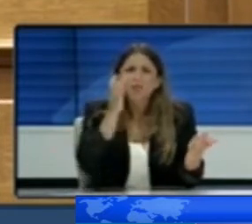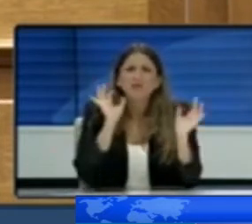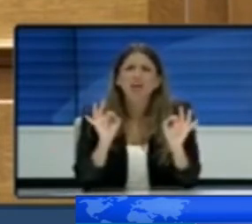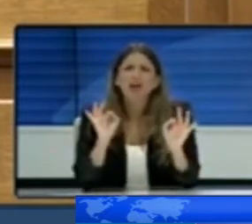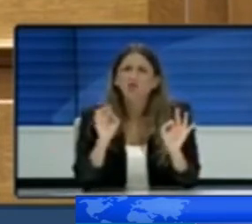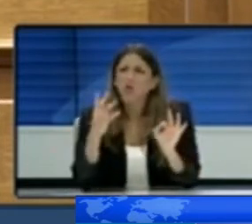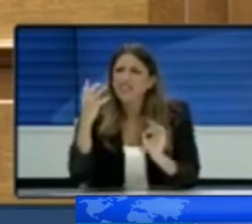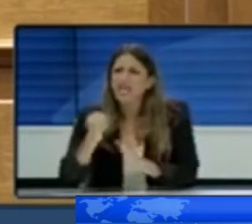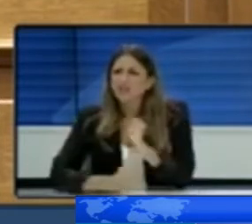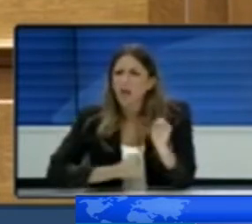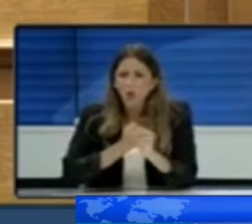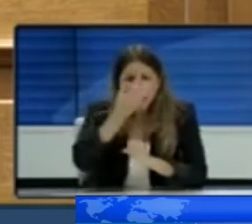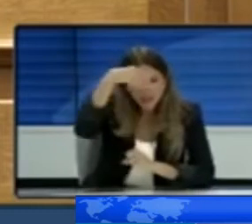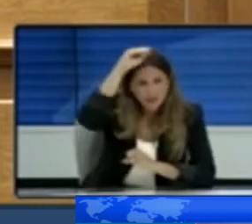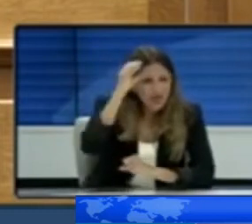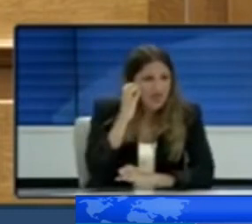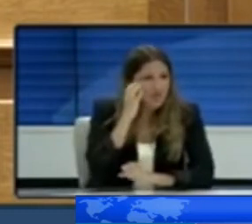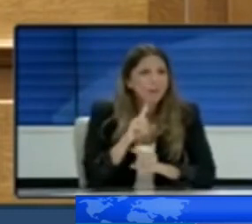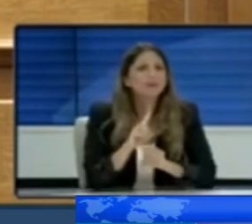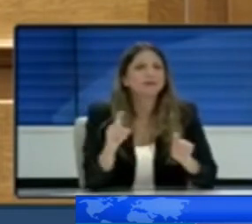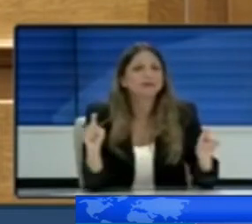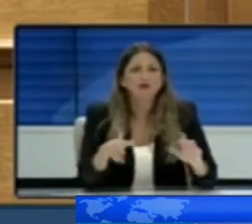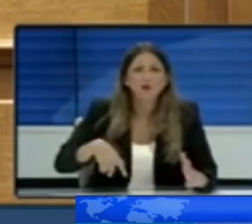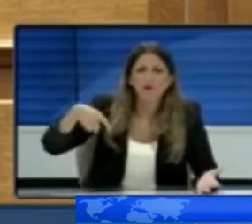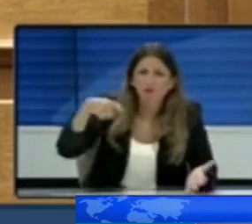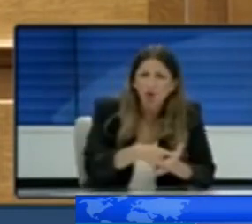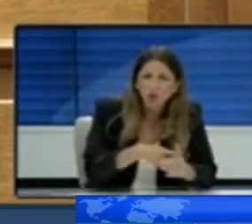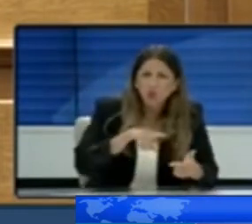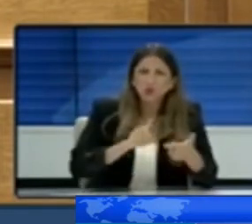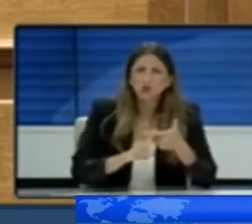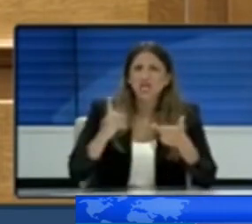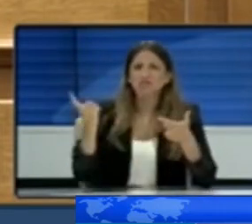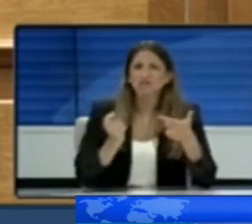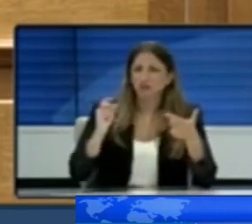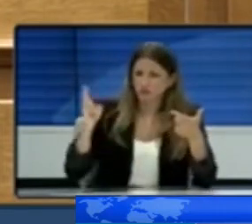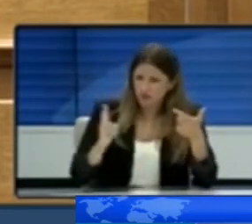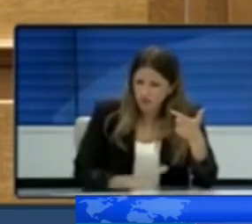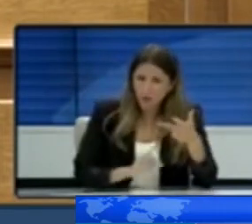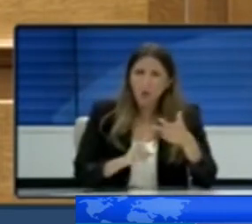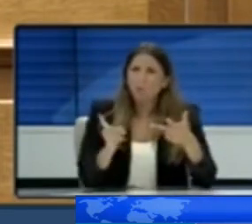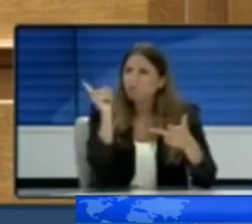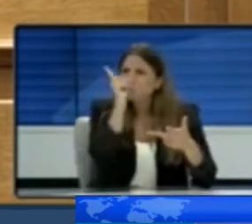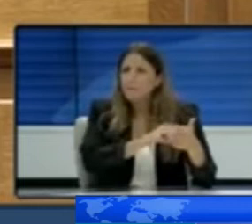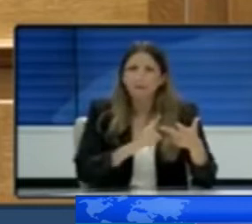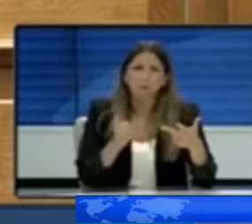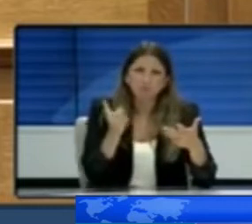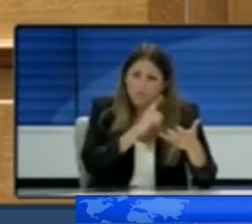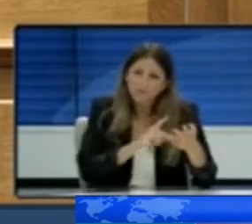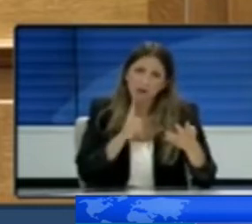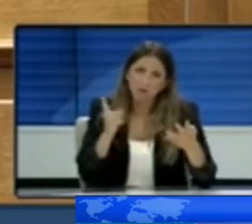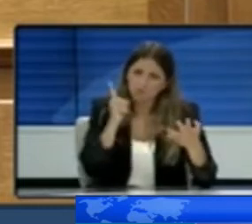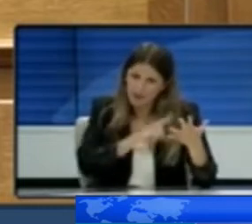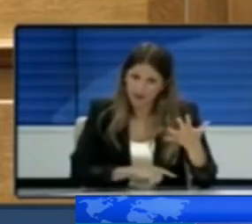τετραετία Τσίπρα. Τι θυμόμαστε? Φόρους, περικοπές στις συντάξεις και ψέματα.